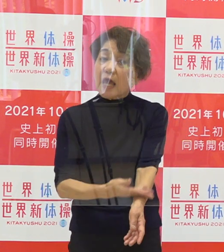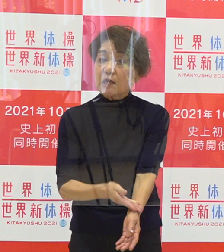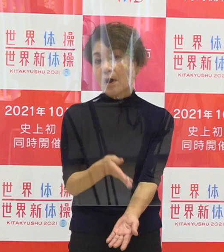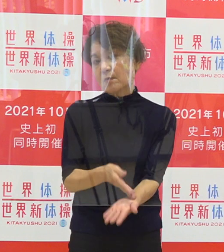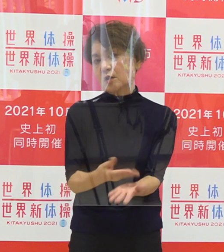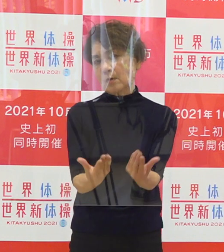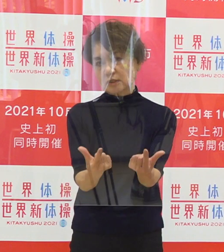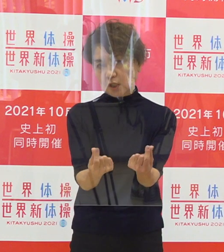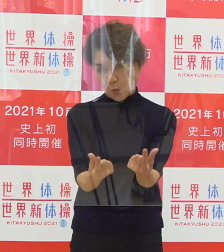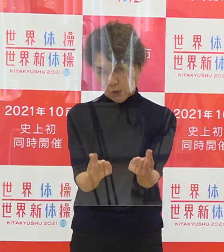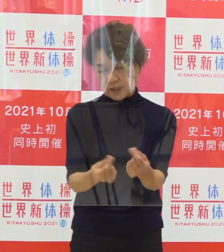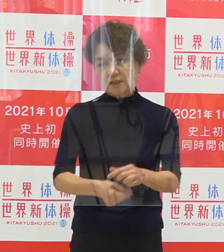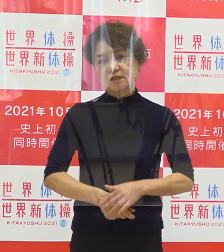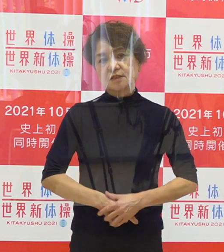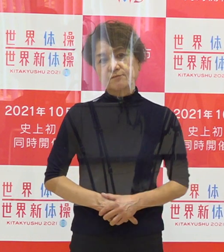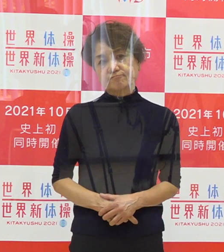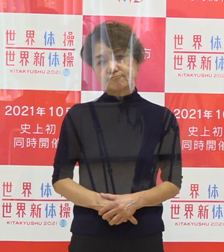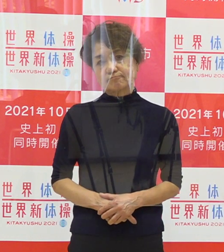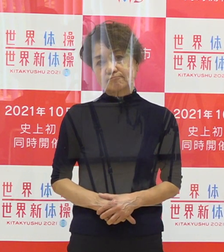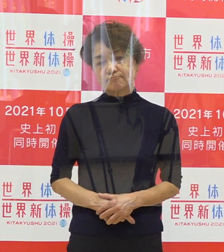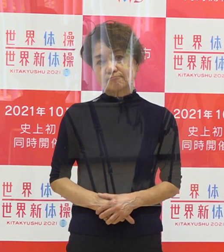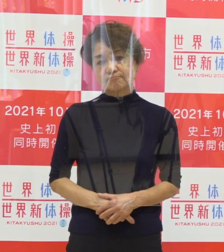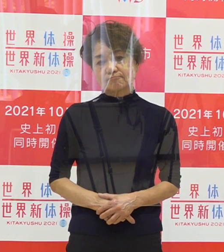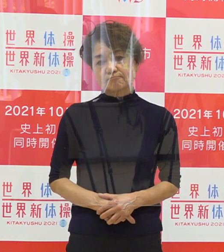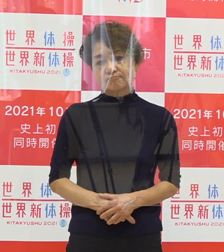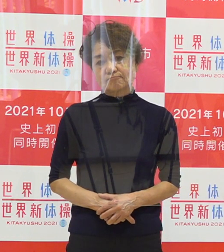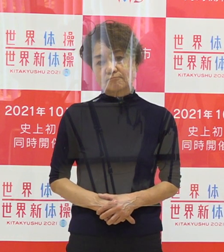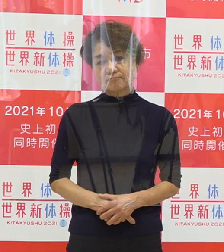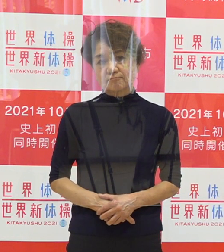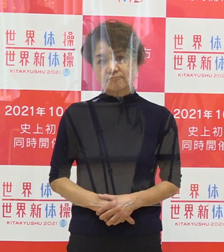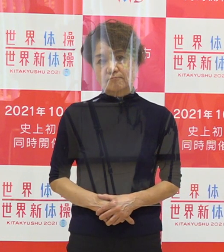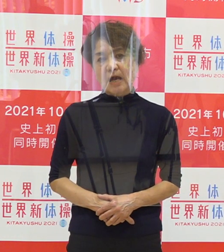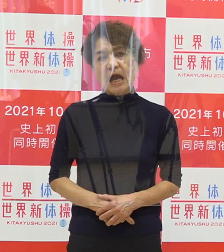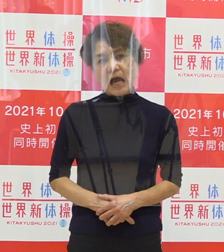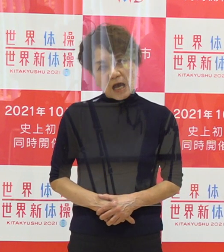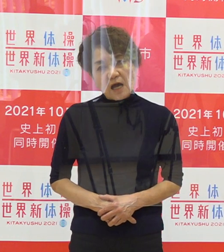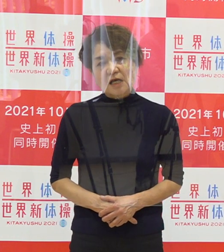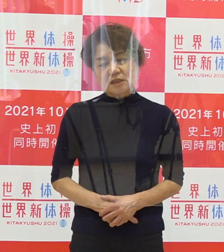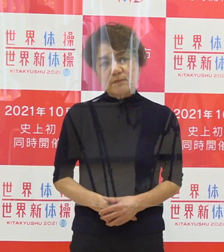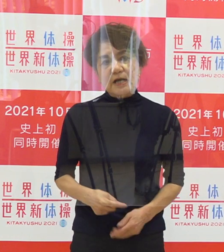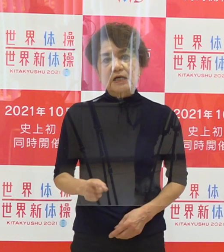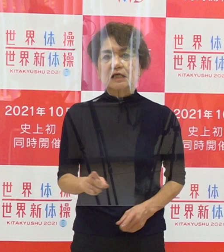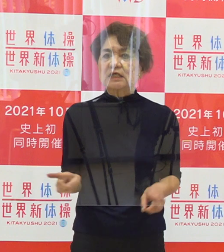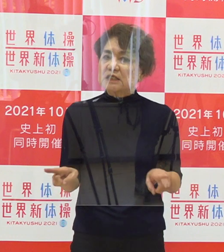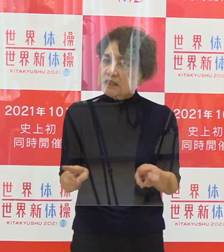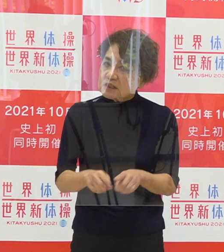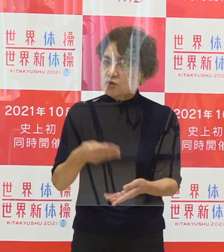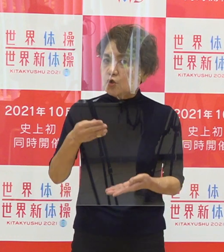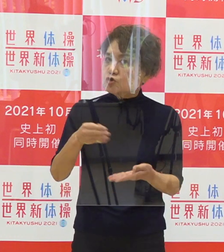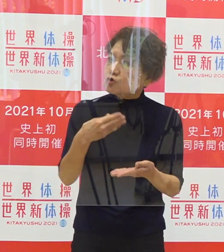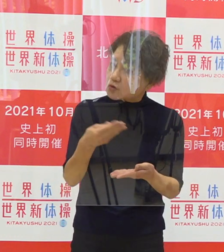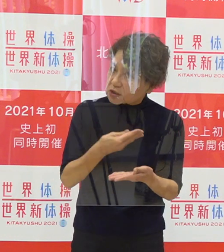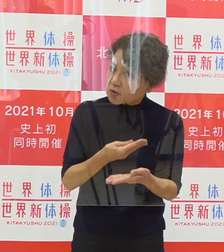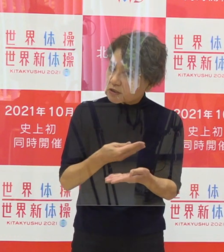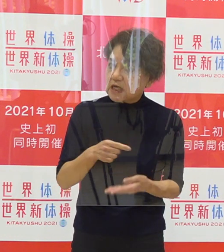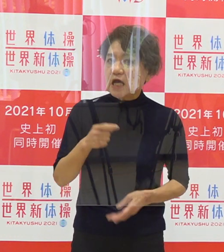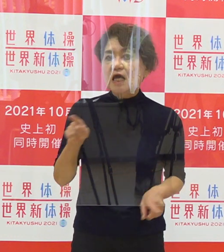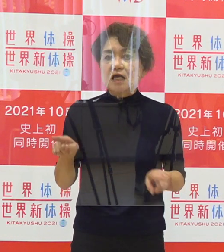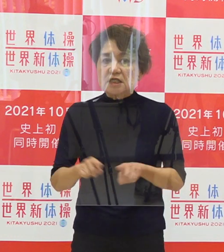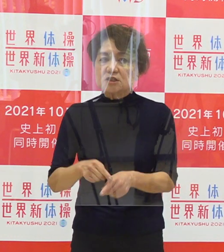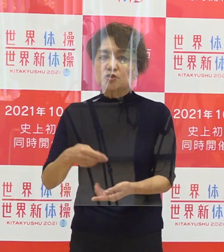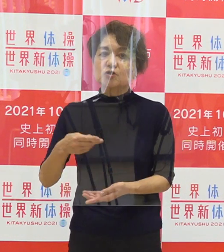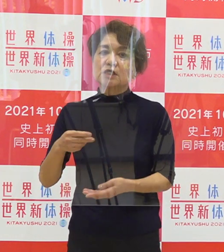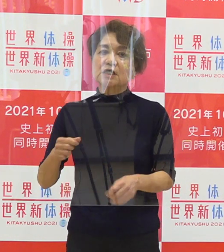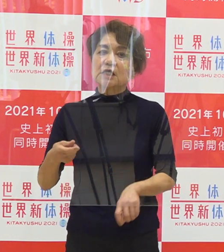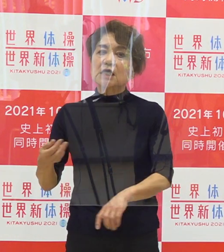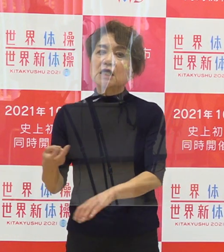して、一番やっぱり可能性があるのは一緒に食事をし練習をしているチームメイト